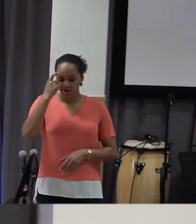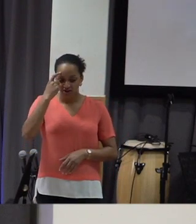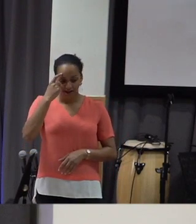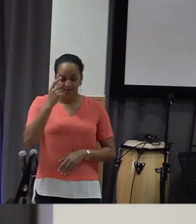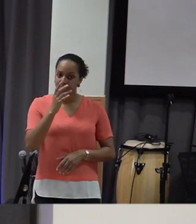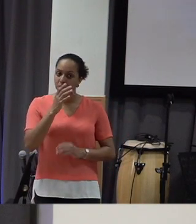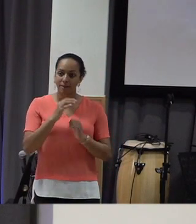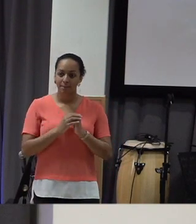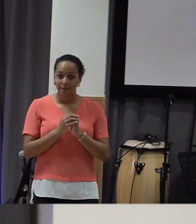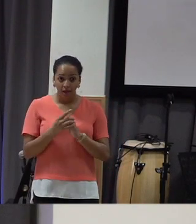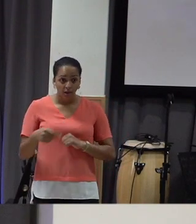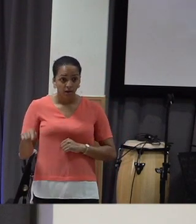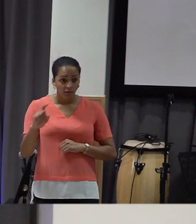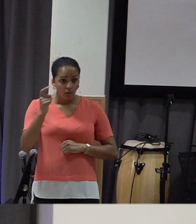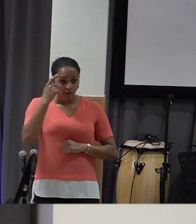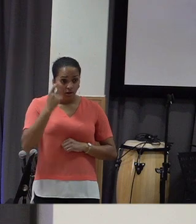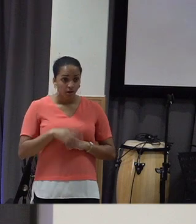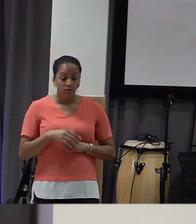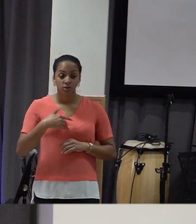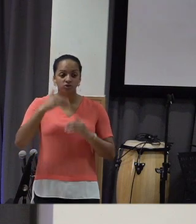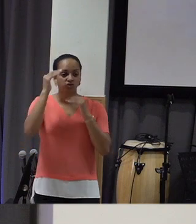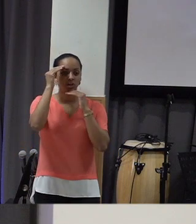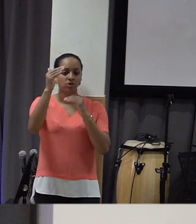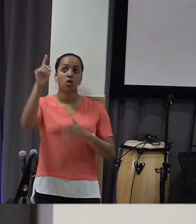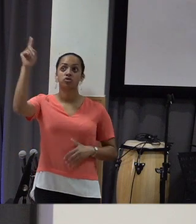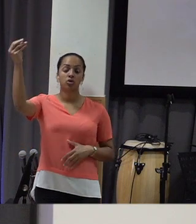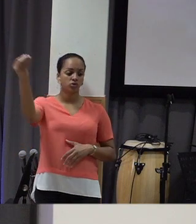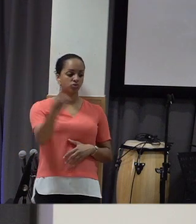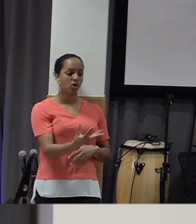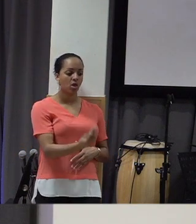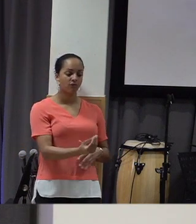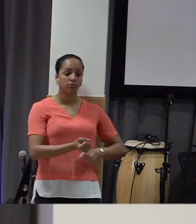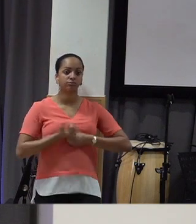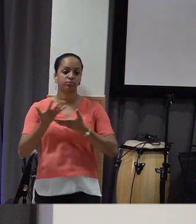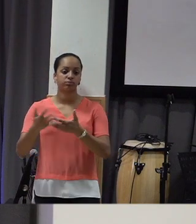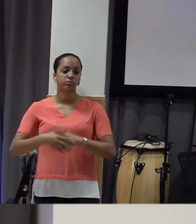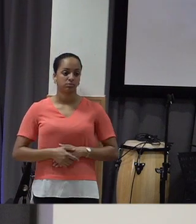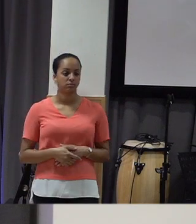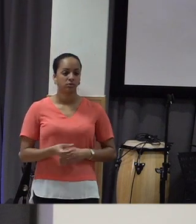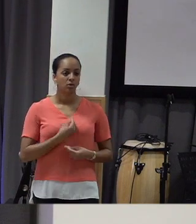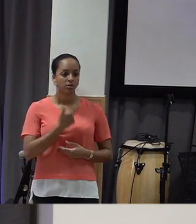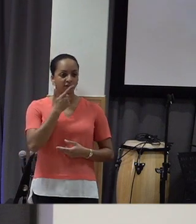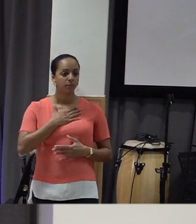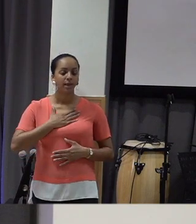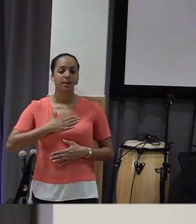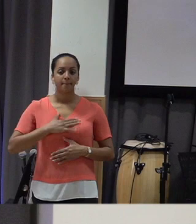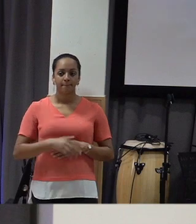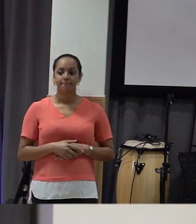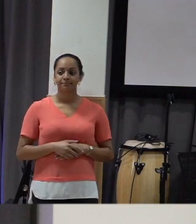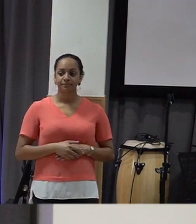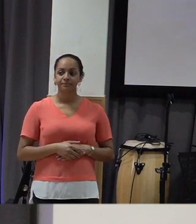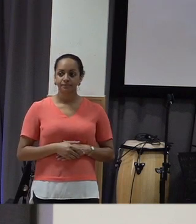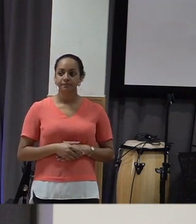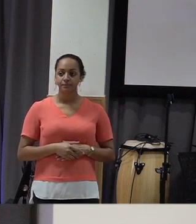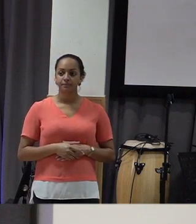soeur? J'aime quand Dieu prend les enfants pour nous enseigner. Ça fait du bien. Le dernier point qui pourrait nous